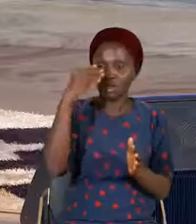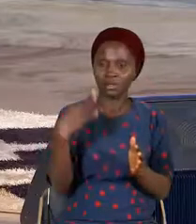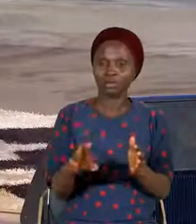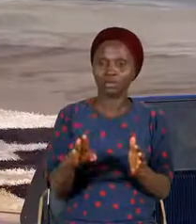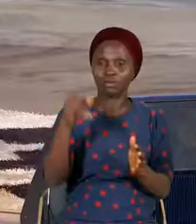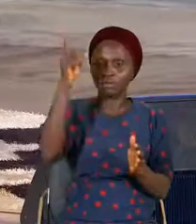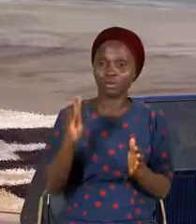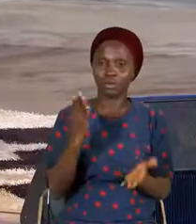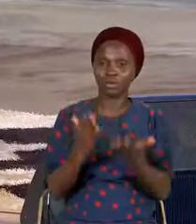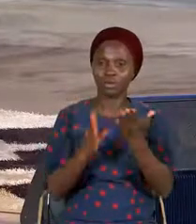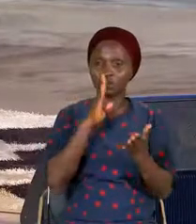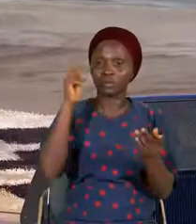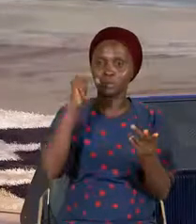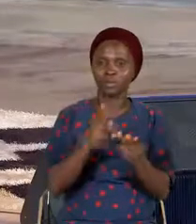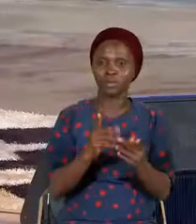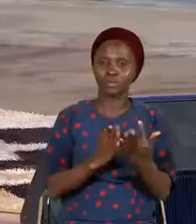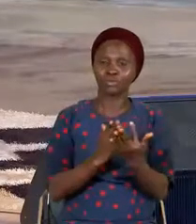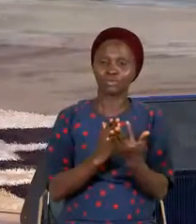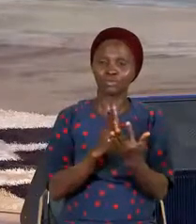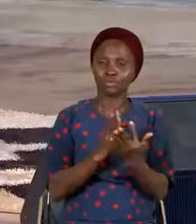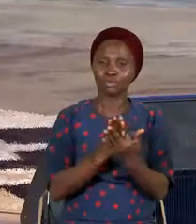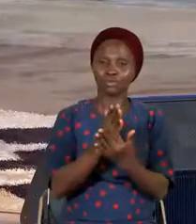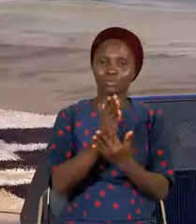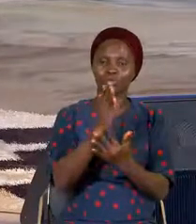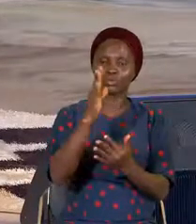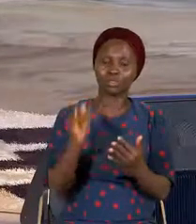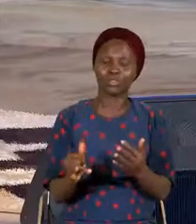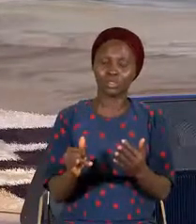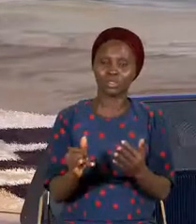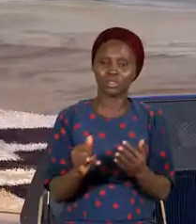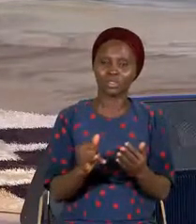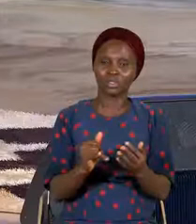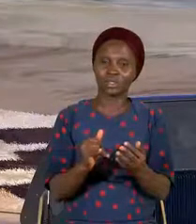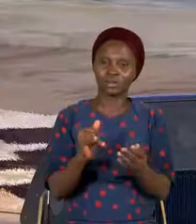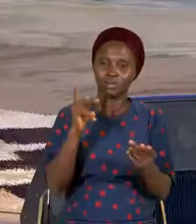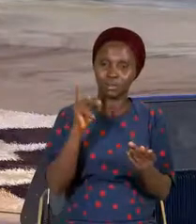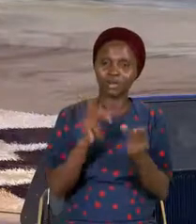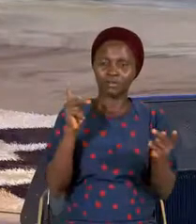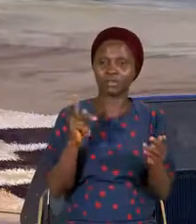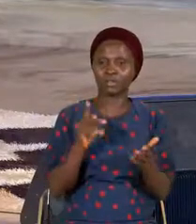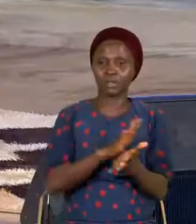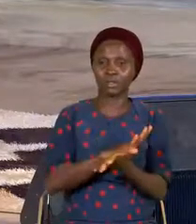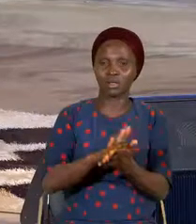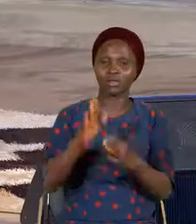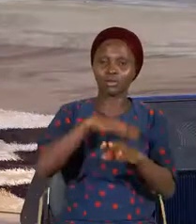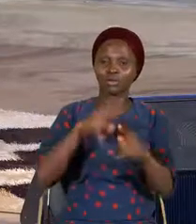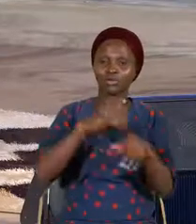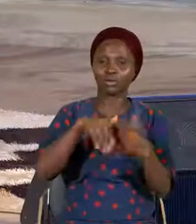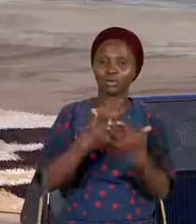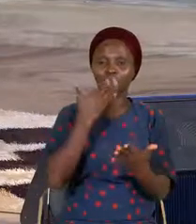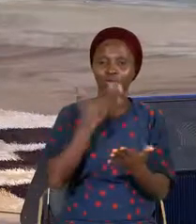que l'homme de Dieu soit accompli et propre à toute bonne